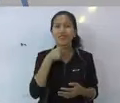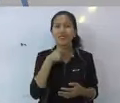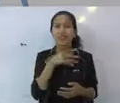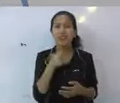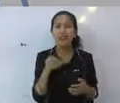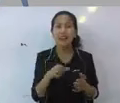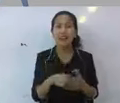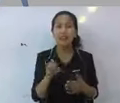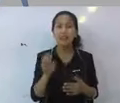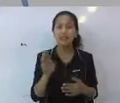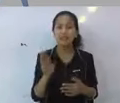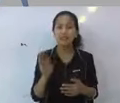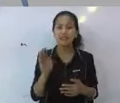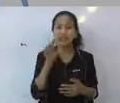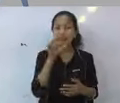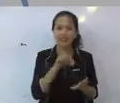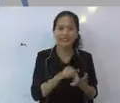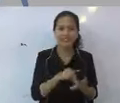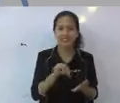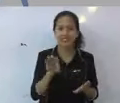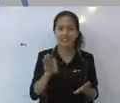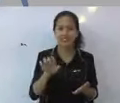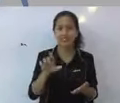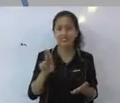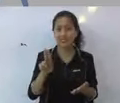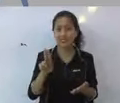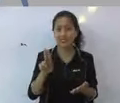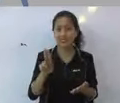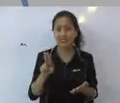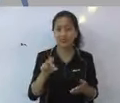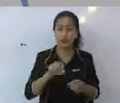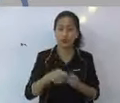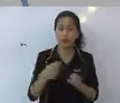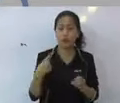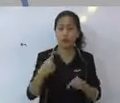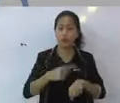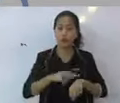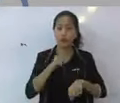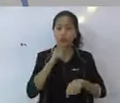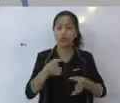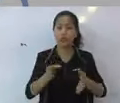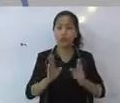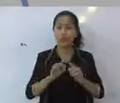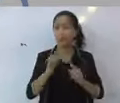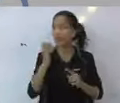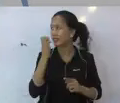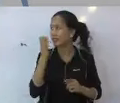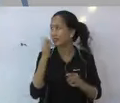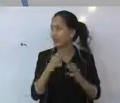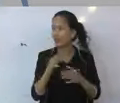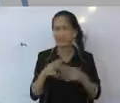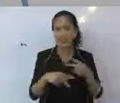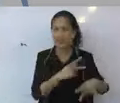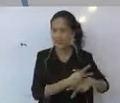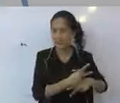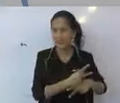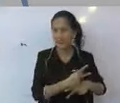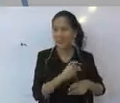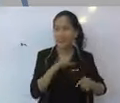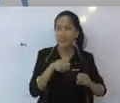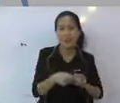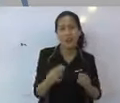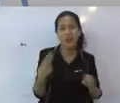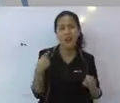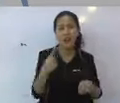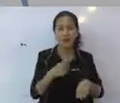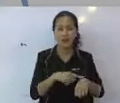pala yung mga anak nagkaka-flu din, no? Oh, yan. Yung swine flu, tsaka yung bird flu yan. So, may mga panahon tayo na hindi